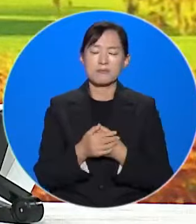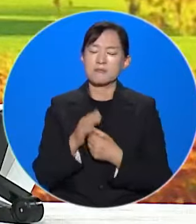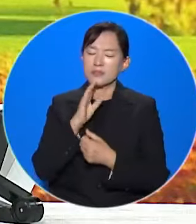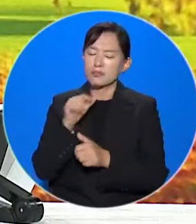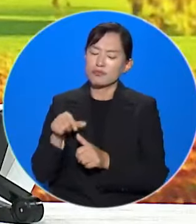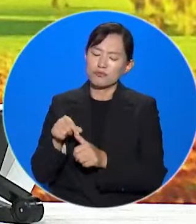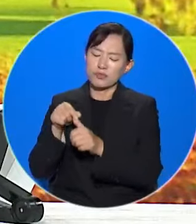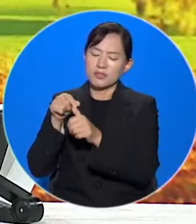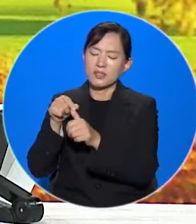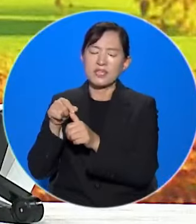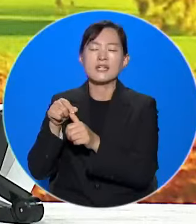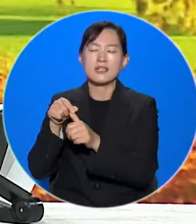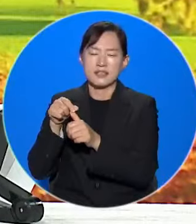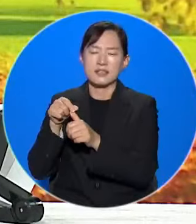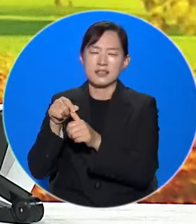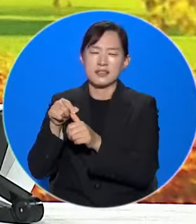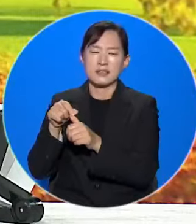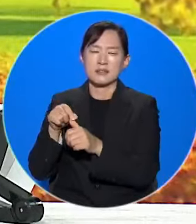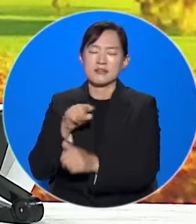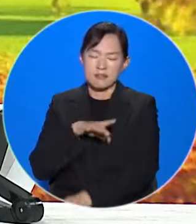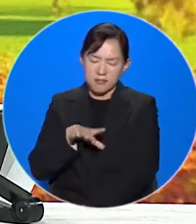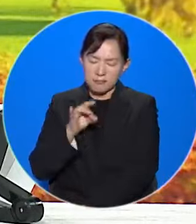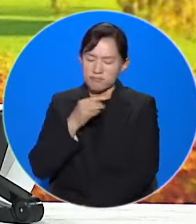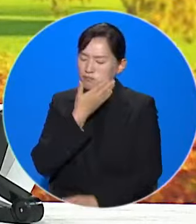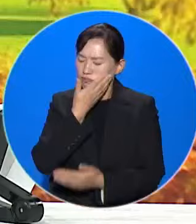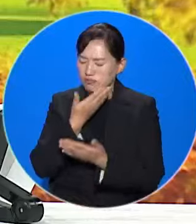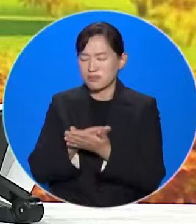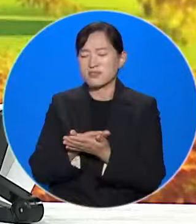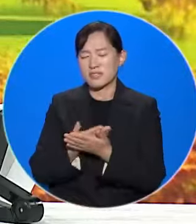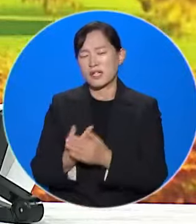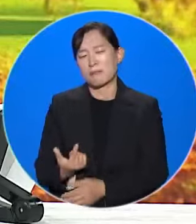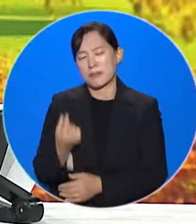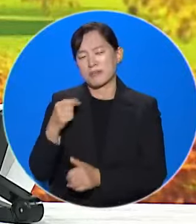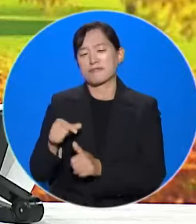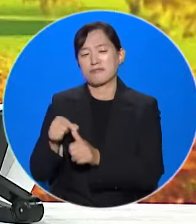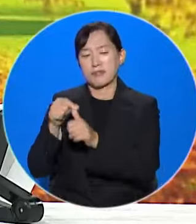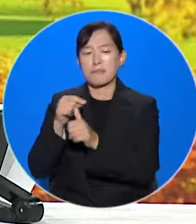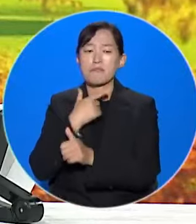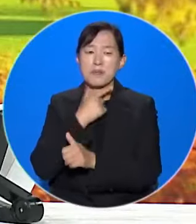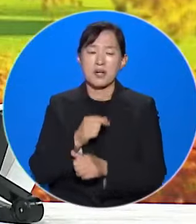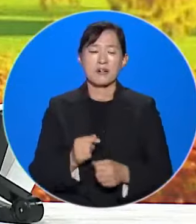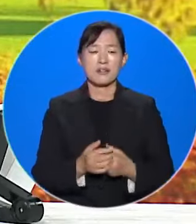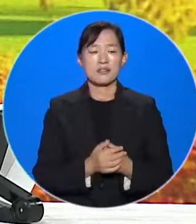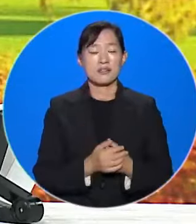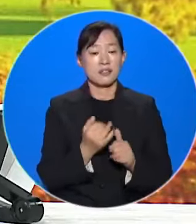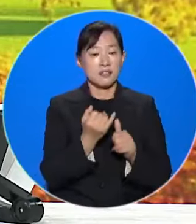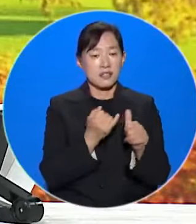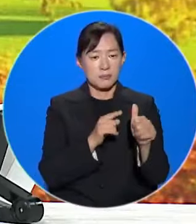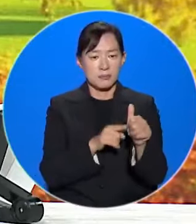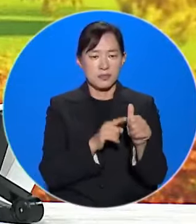구원이 처음이고 구원이 일단 구원을 받아야 되니까요. 그래, 우리 남편분이